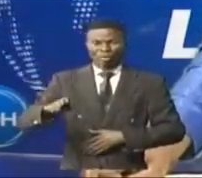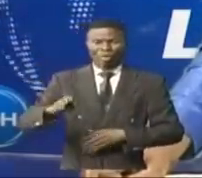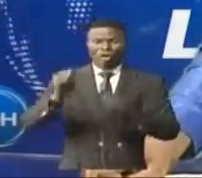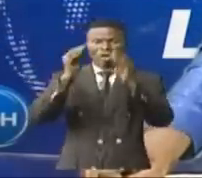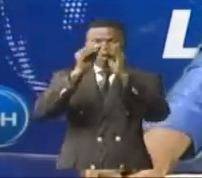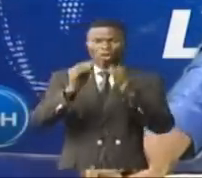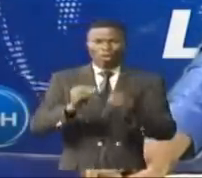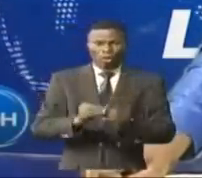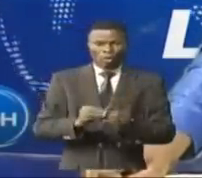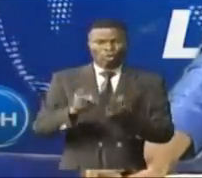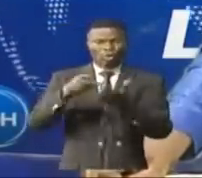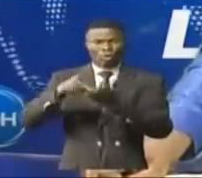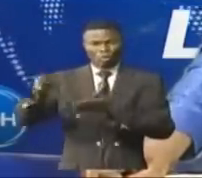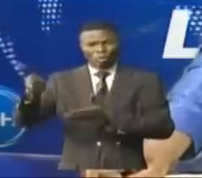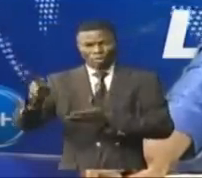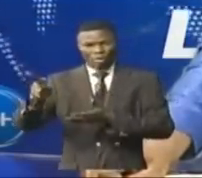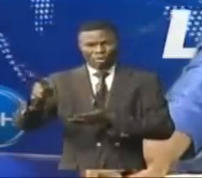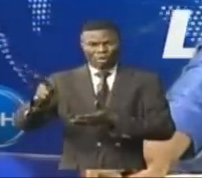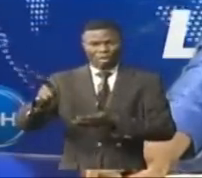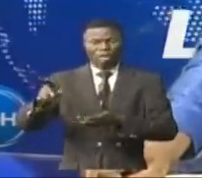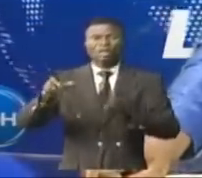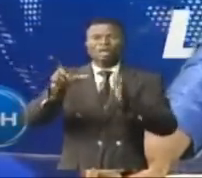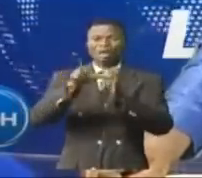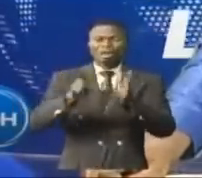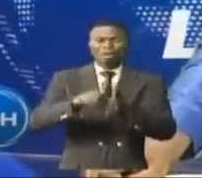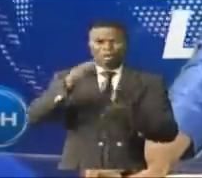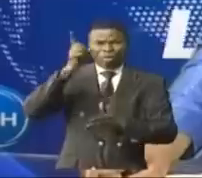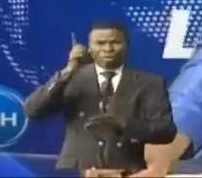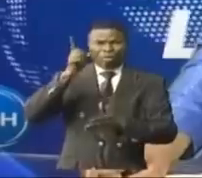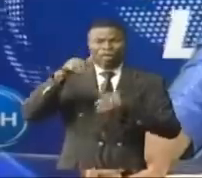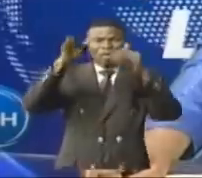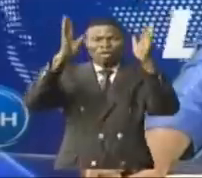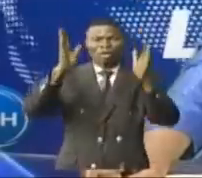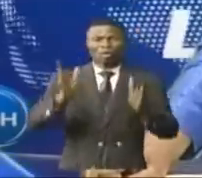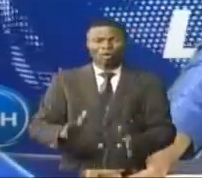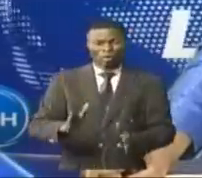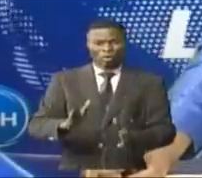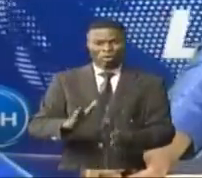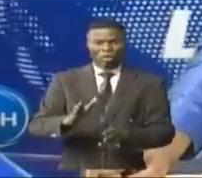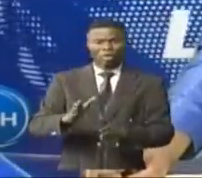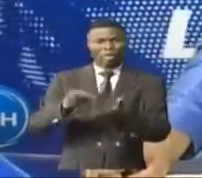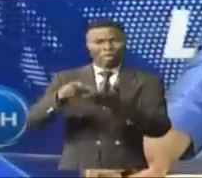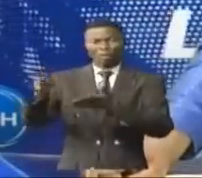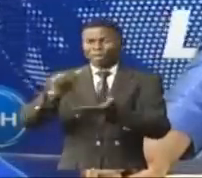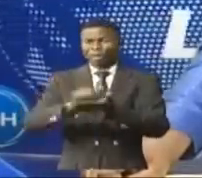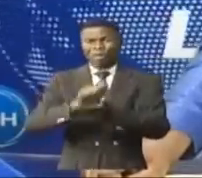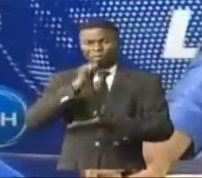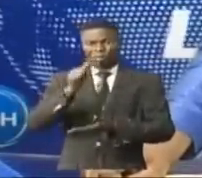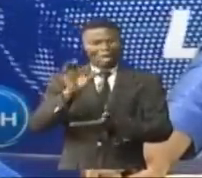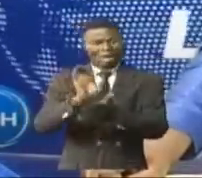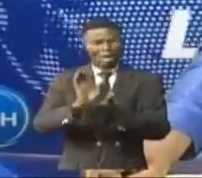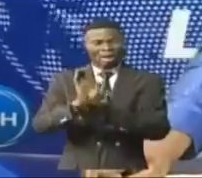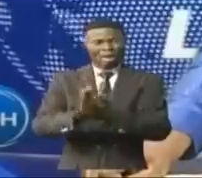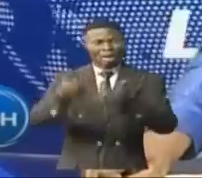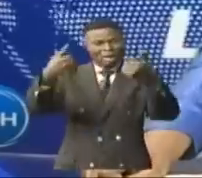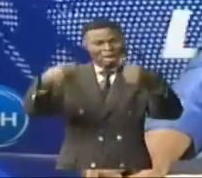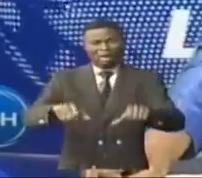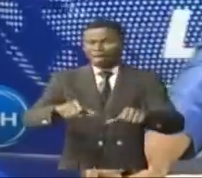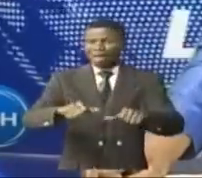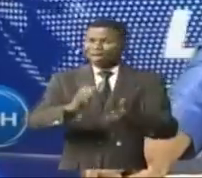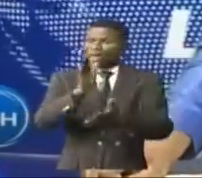à quitter en sus du principal, l'étranger qui n'aura pas obtenu sa carte de